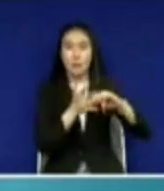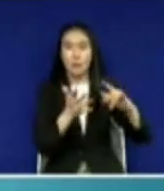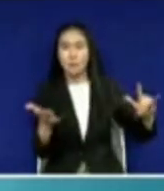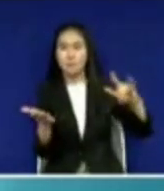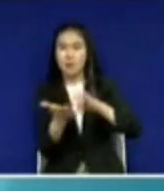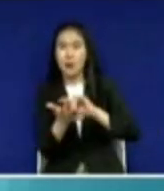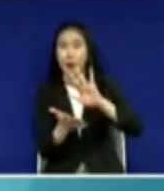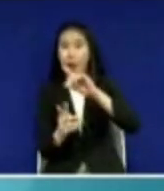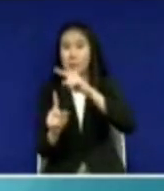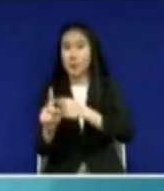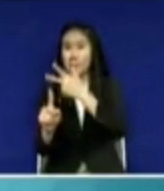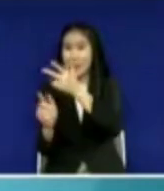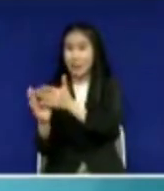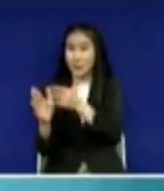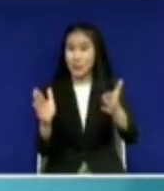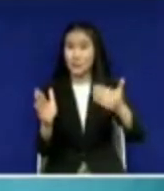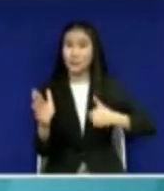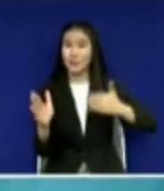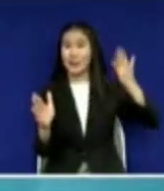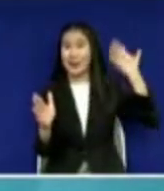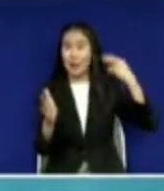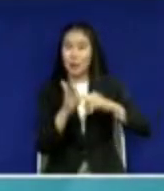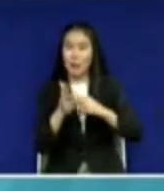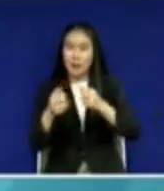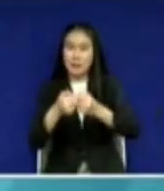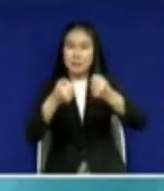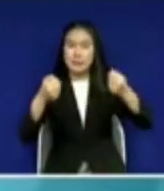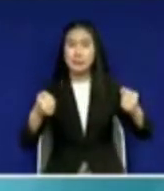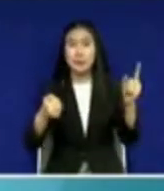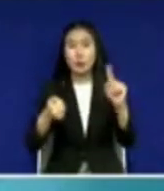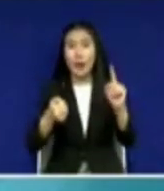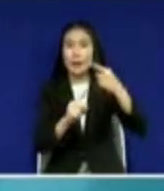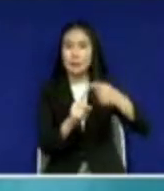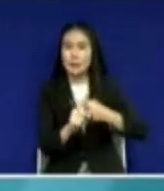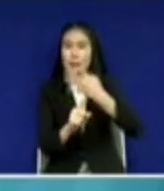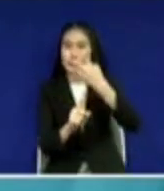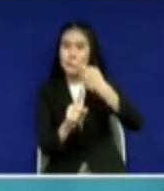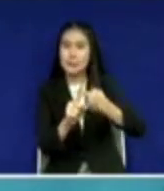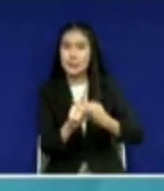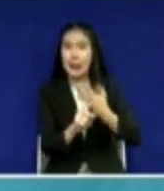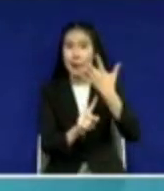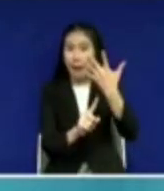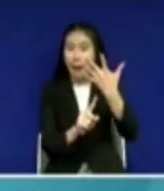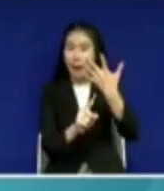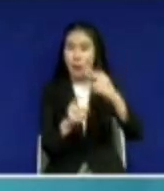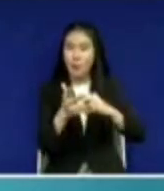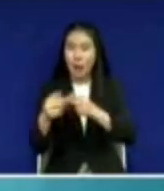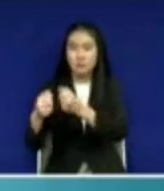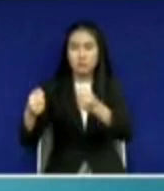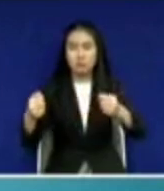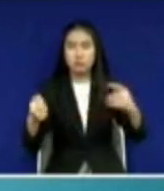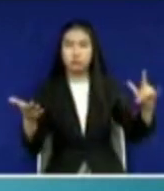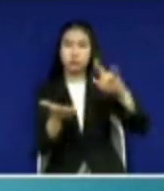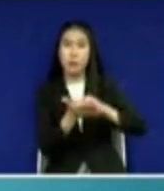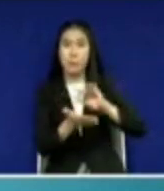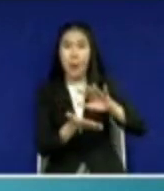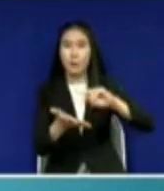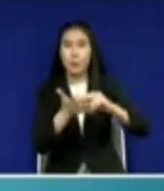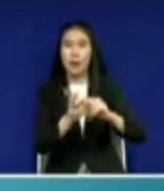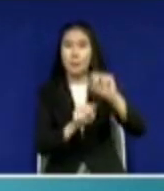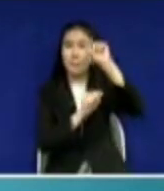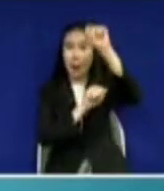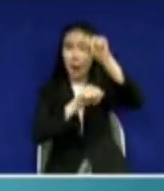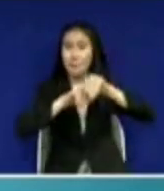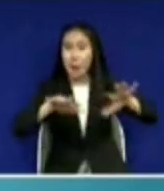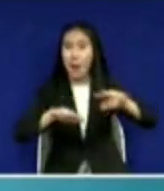มีนาคมค่ะที่ผ่านมาแล้วก็มีการขยายเวลามาในเดือนเมษายนแล้วก็พฤษภาคมโดยประกาศคำสั่งห้ามล่าสุด